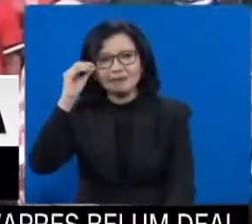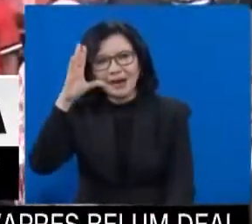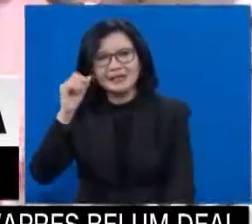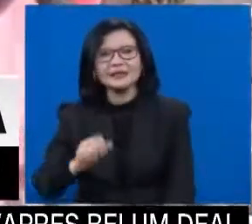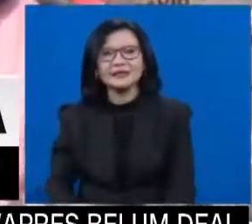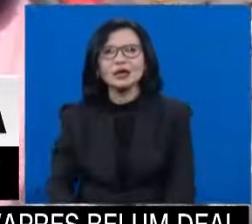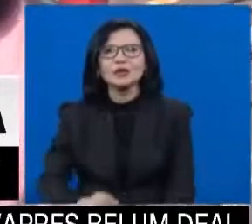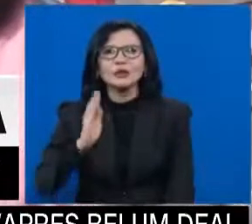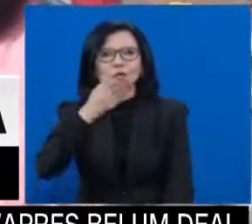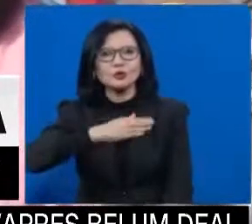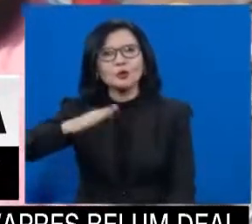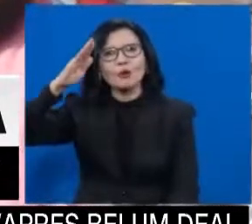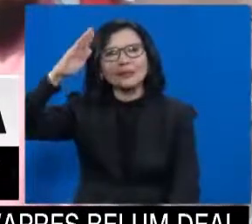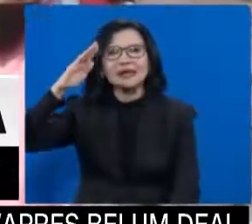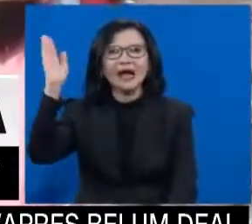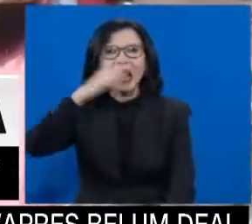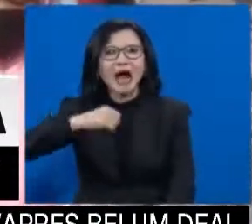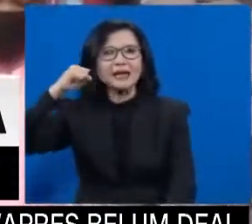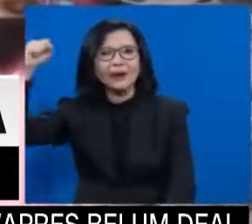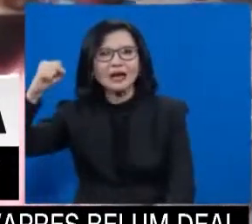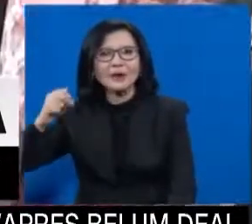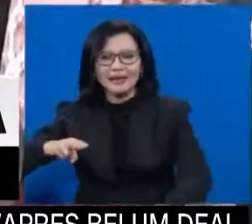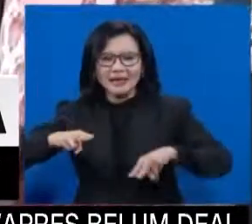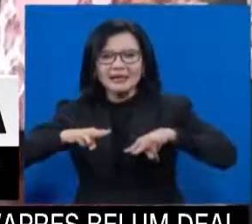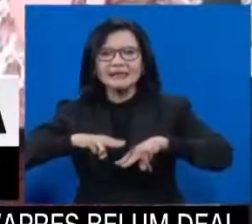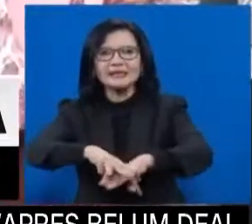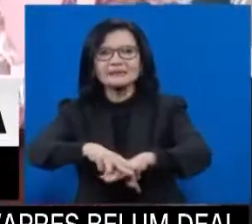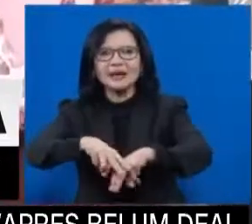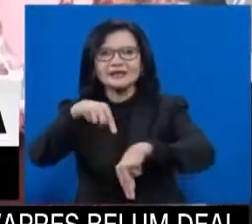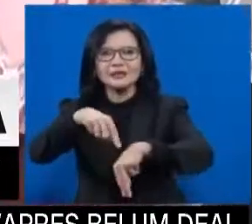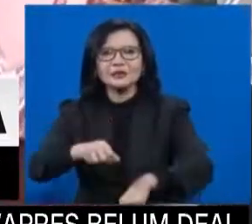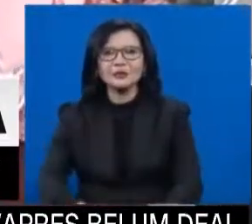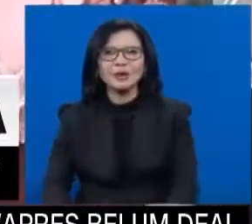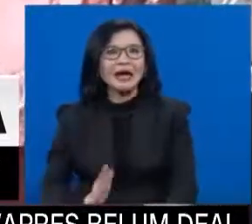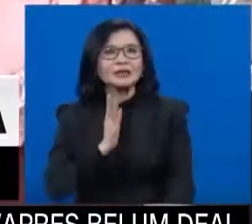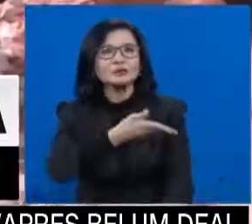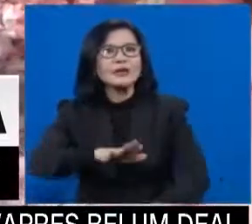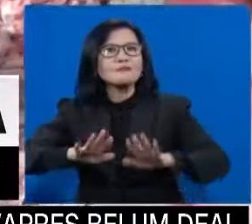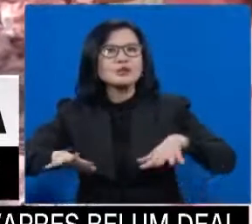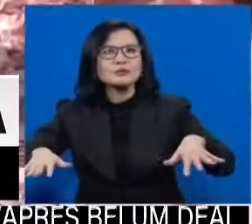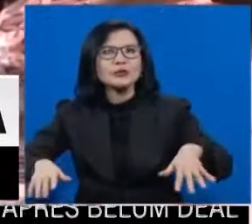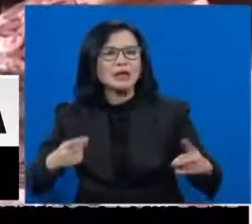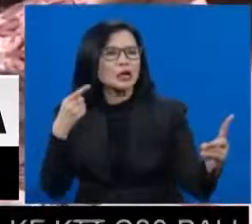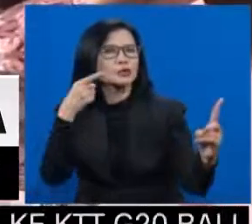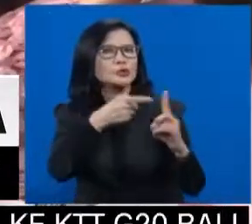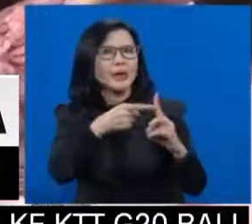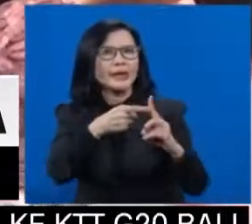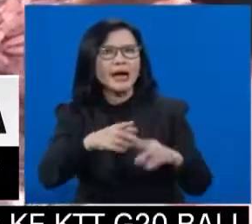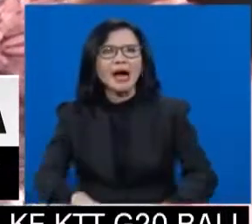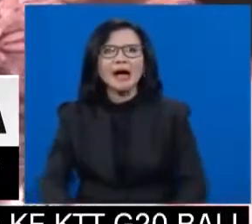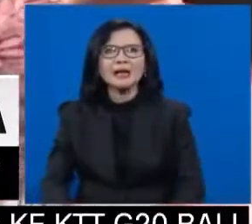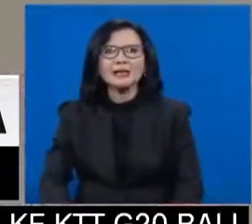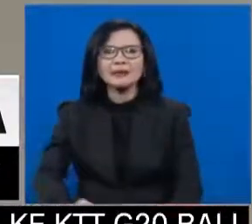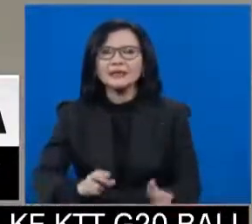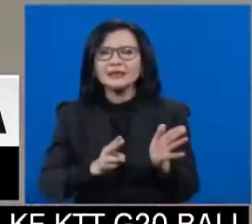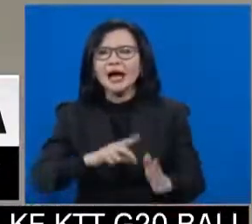Pahlawan. Upacara yang sengaja digelar di Simpang 4 kawasan sekolah ini juga diikuti para pelajar, bertujuan untuk menanamkan rasa